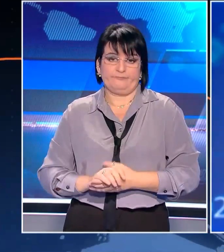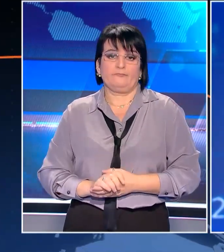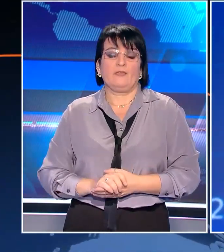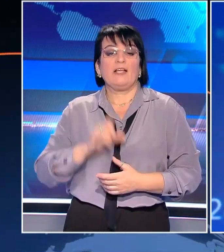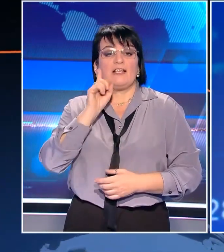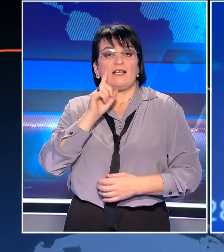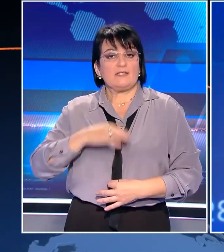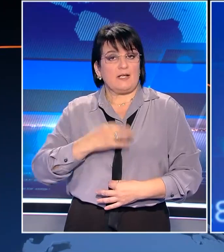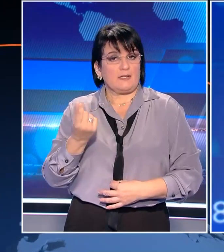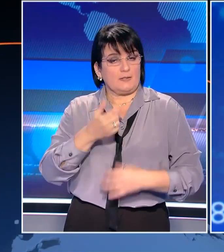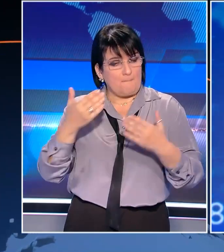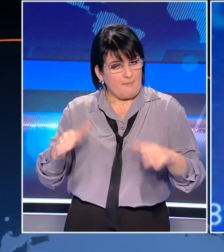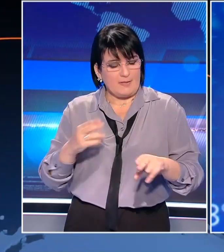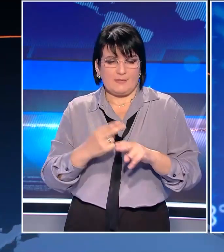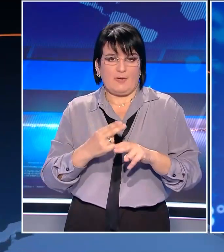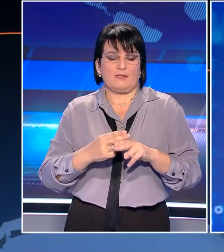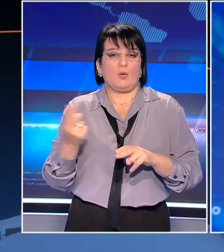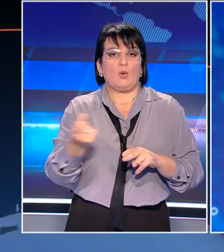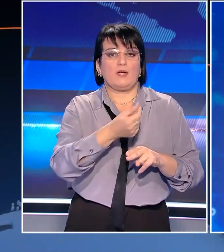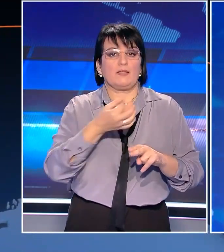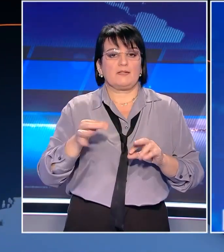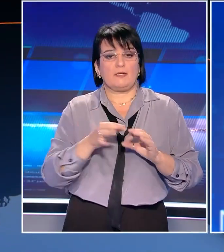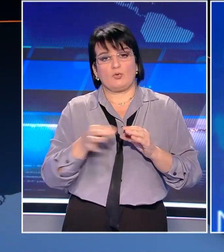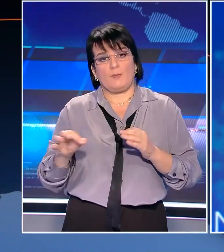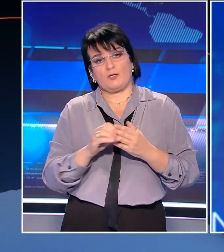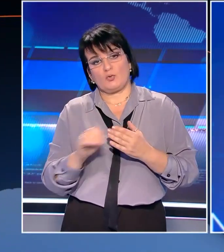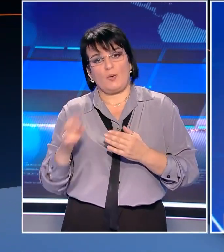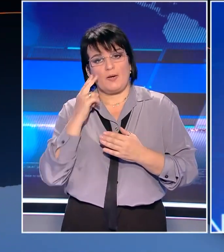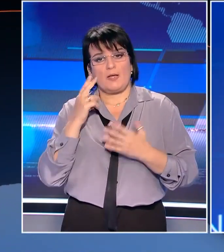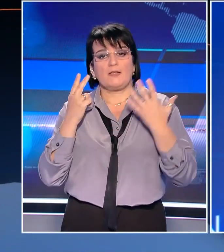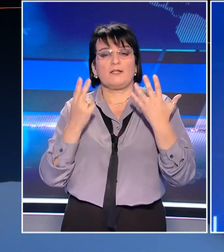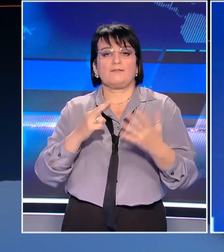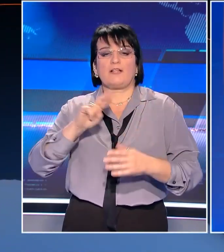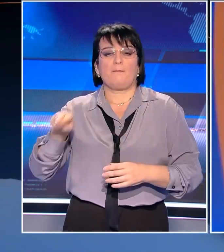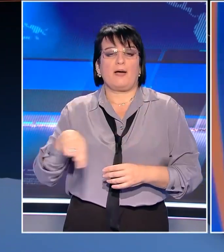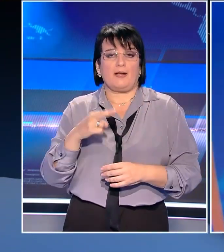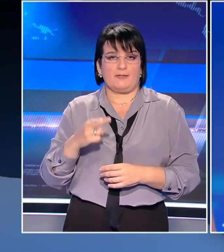Σε αυτό το σημείο, κυρίες και κύριοι, το δελτίο μας ολοκληρώθηκε. Μπορείτε να δείτε όλες τις ειδήσεις αναλυτικά στο